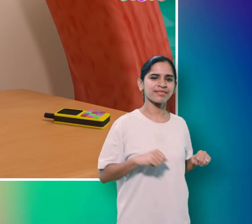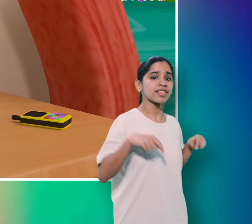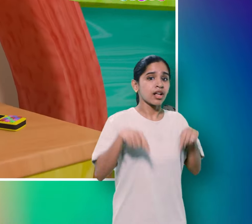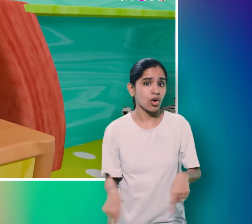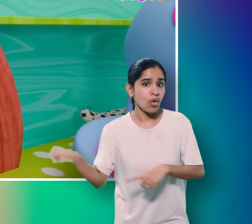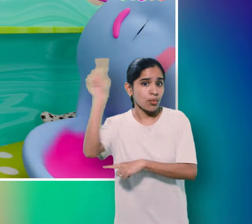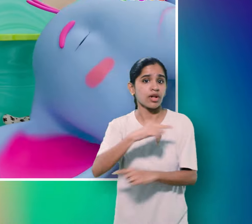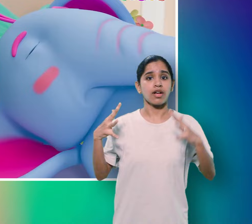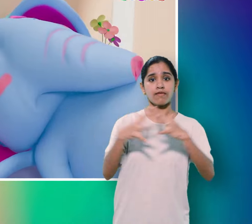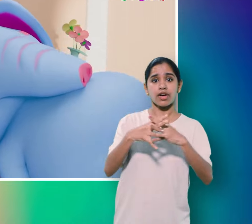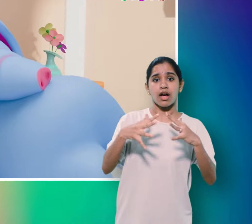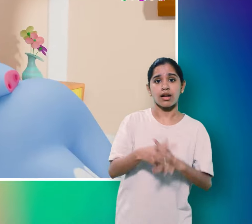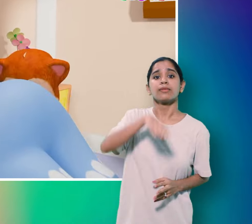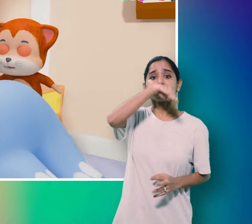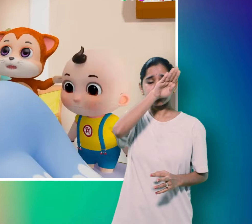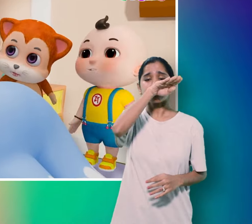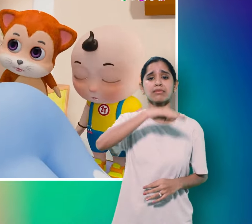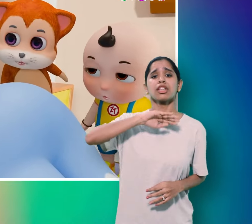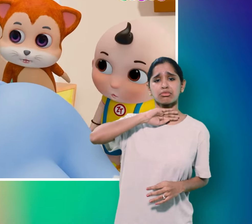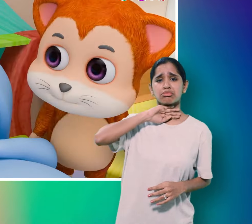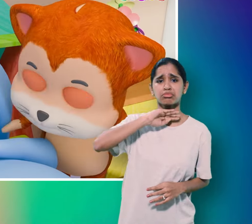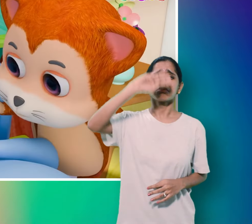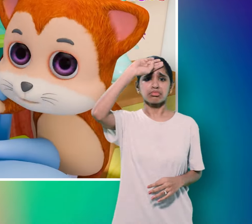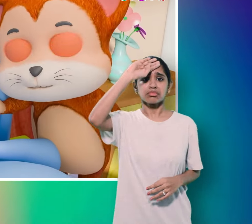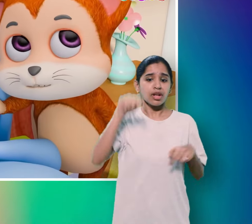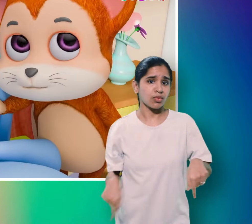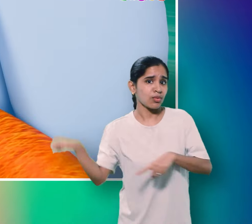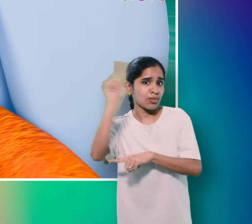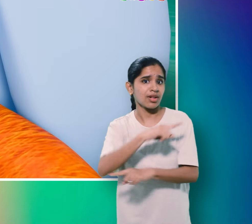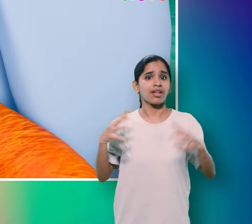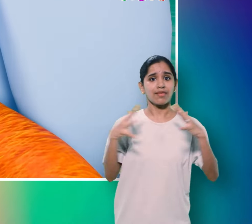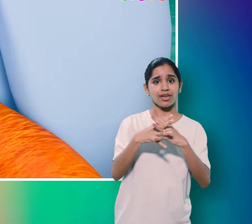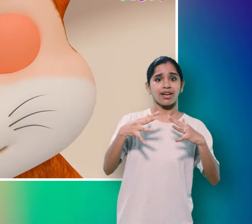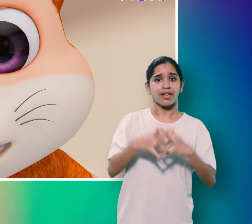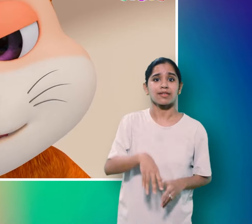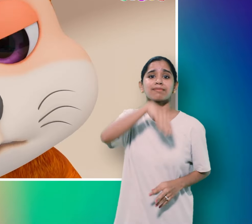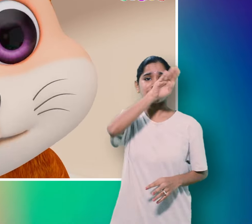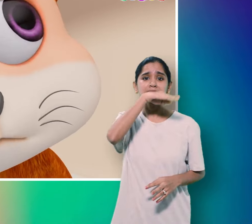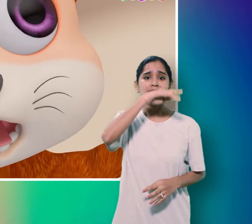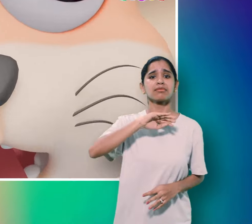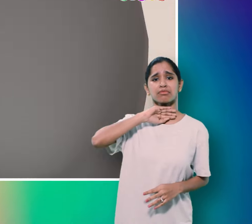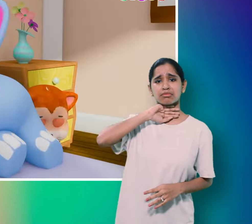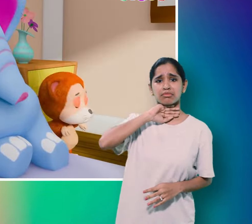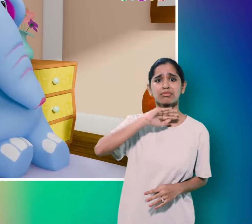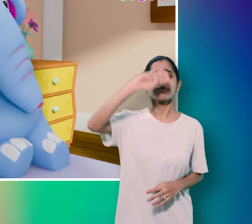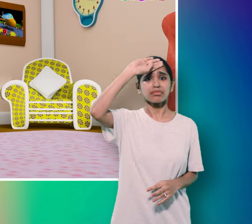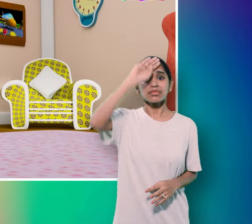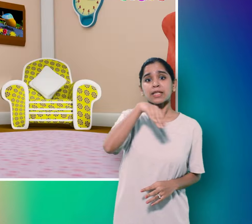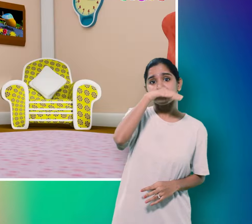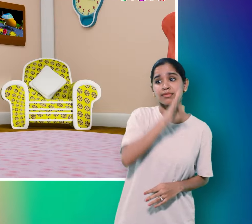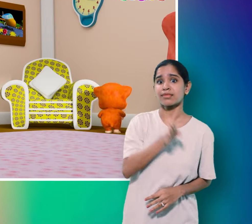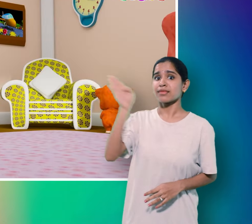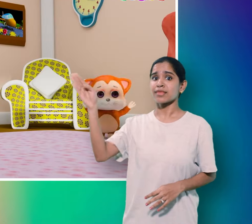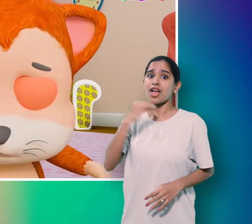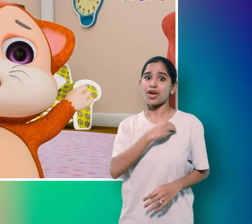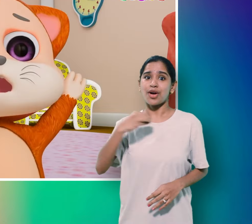ई आज बुधवार है हाथी को बुखार है आज बुधवार है हाथी को बुखार